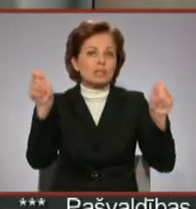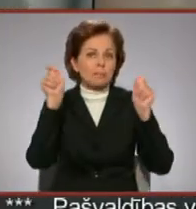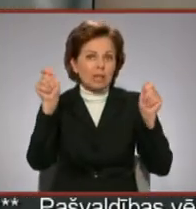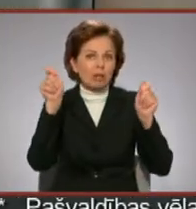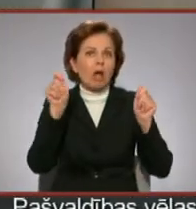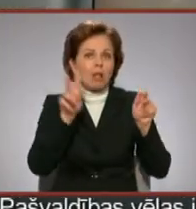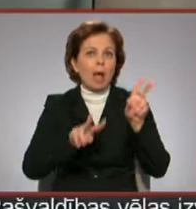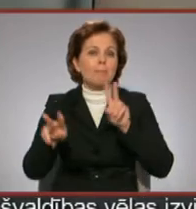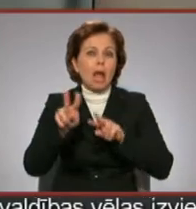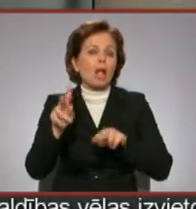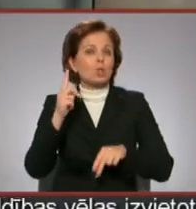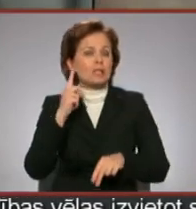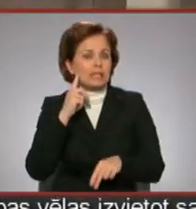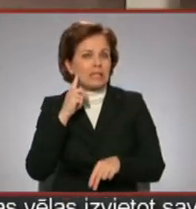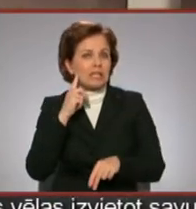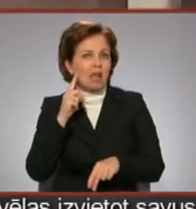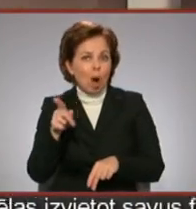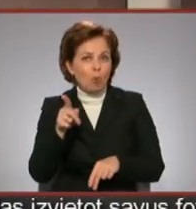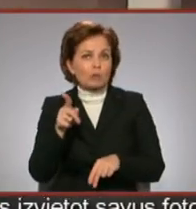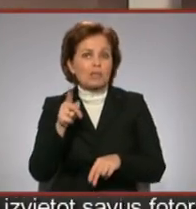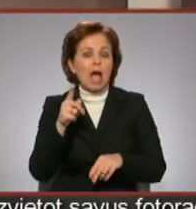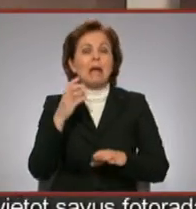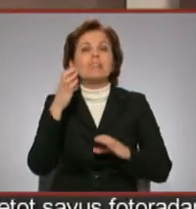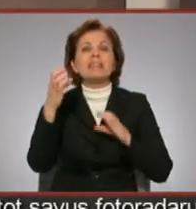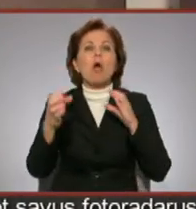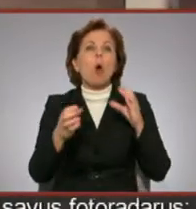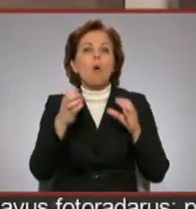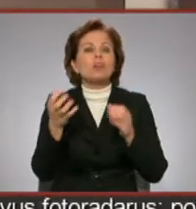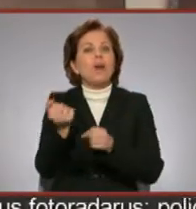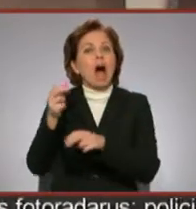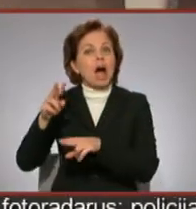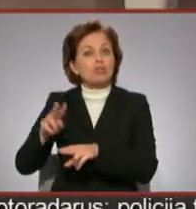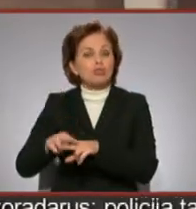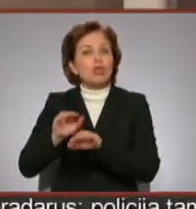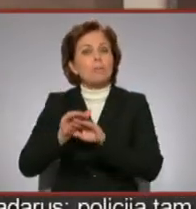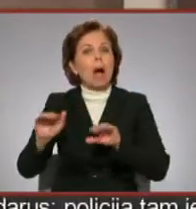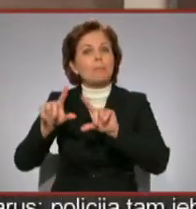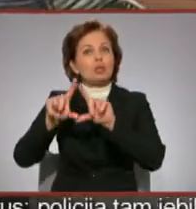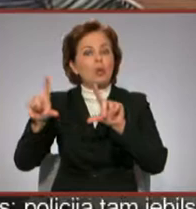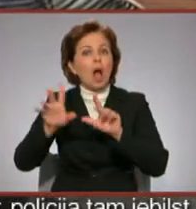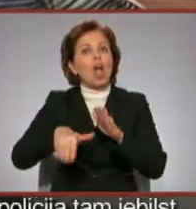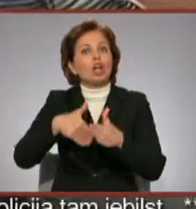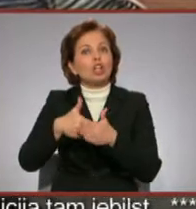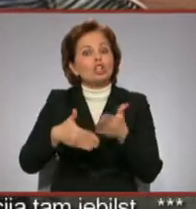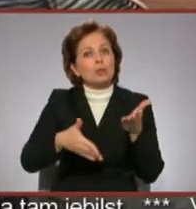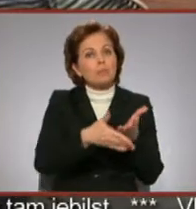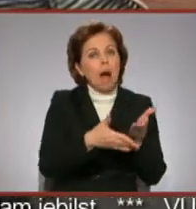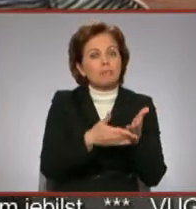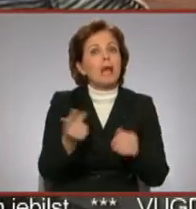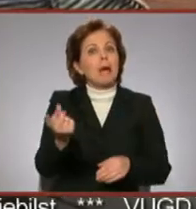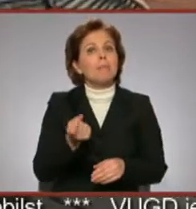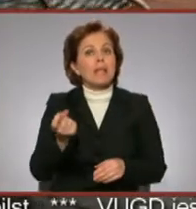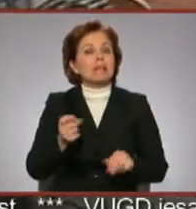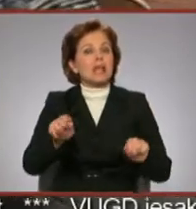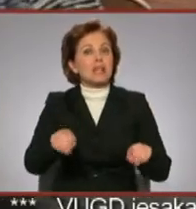TV Spektrs. Geogrāfiskā atrašanās vieta Codes pamatskolē līdz šim ir palīdzējusi piesaistīt audzēkņus, bet